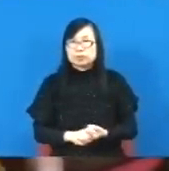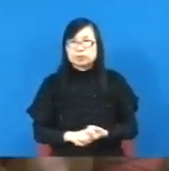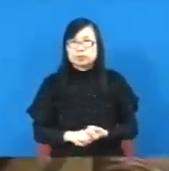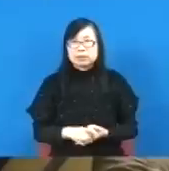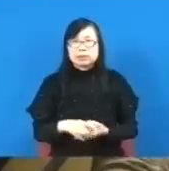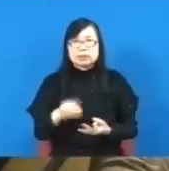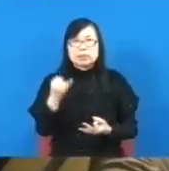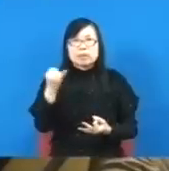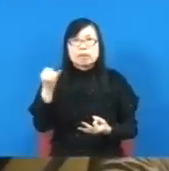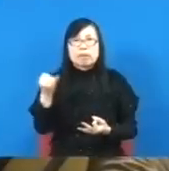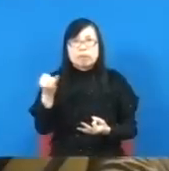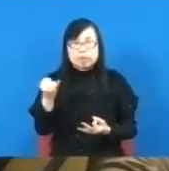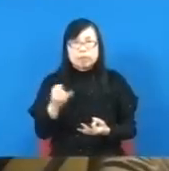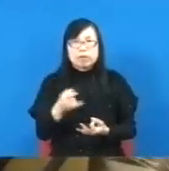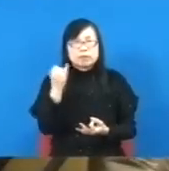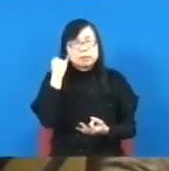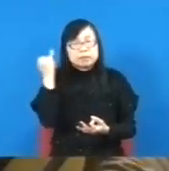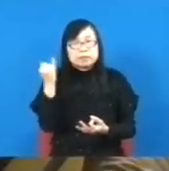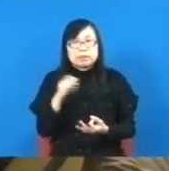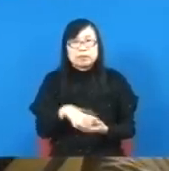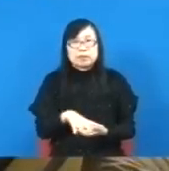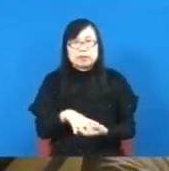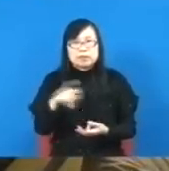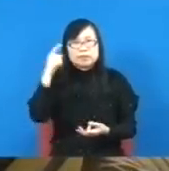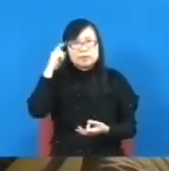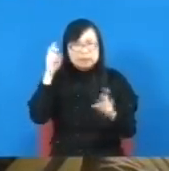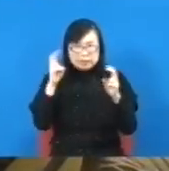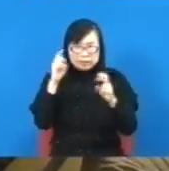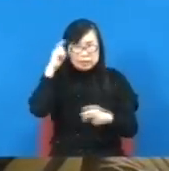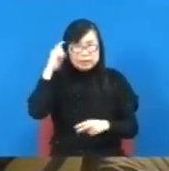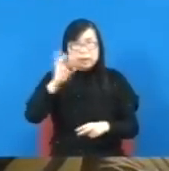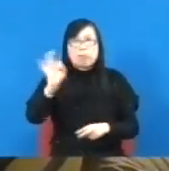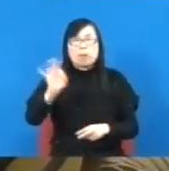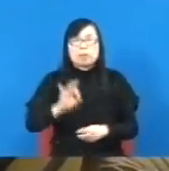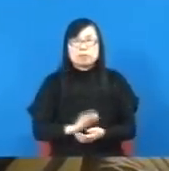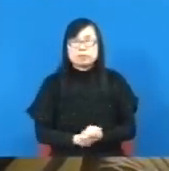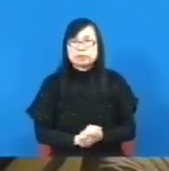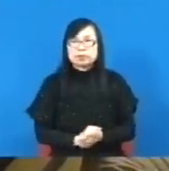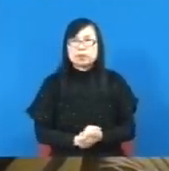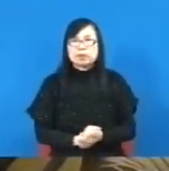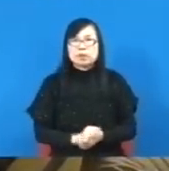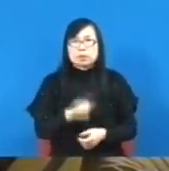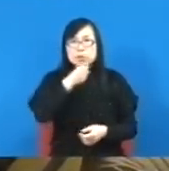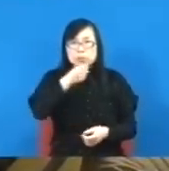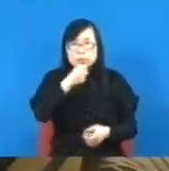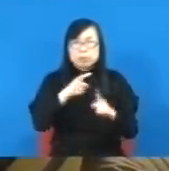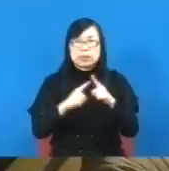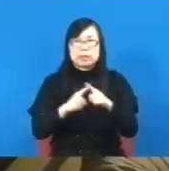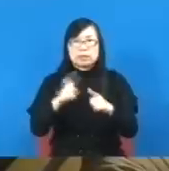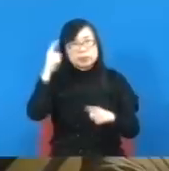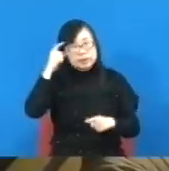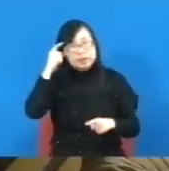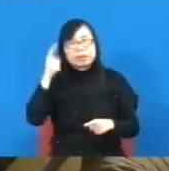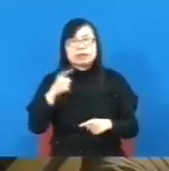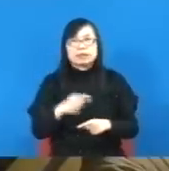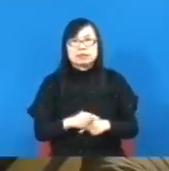真係 係咪咁衰？我都唔知道，但係佢冇知識啊嘛，亦都唔喺嗰個度。嗱，好簡單，如果你係傳媒人。你識嗰啲嘢，